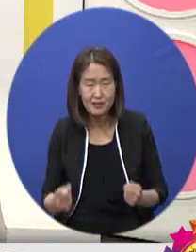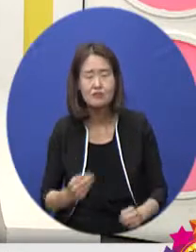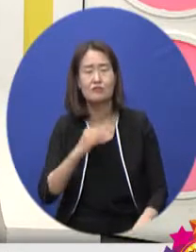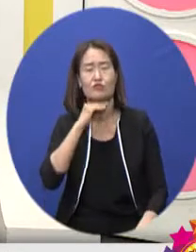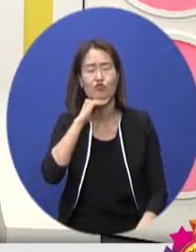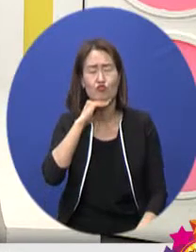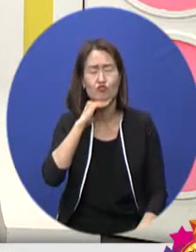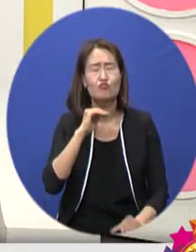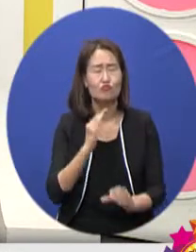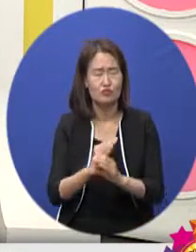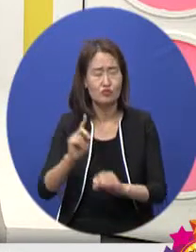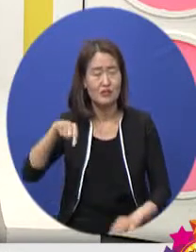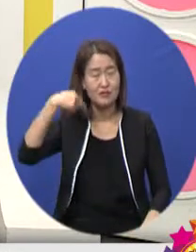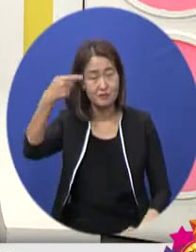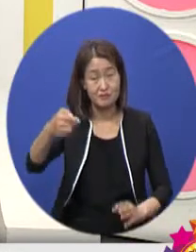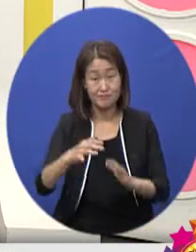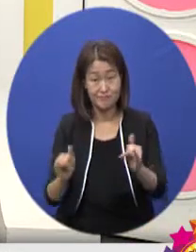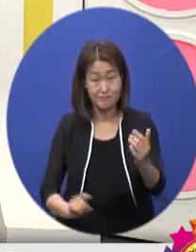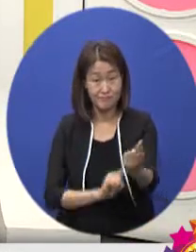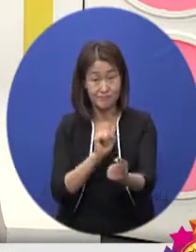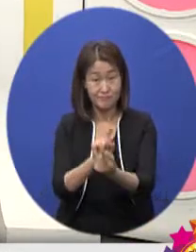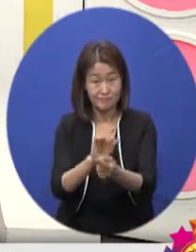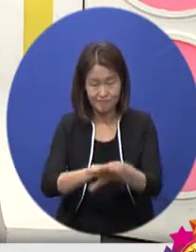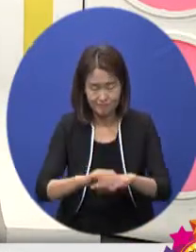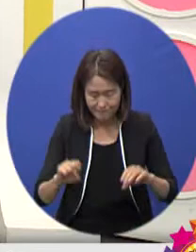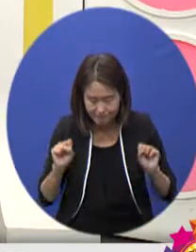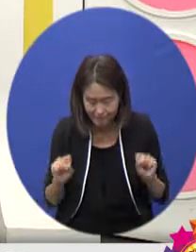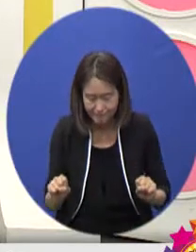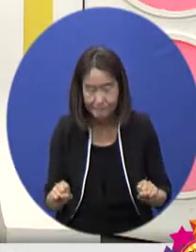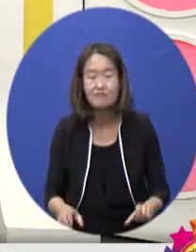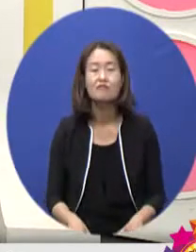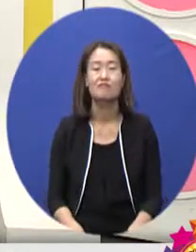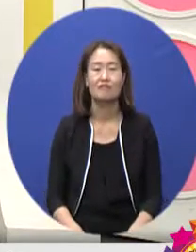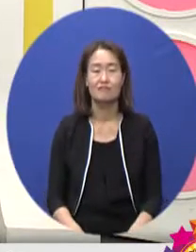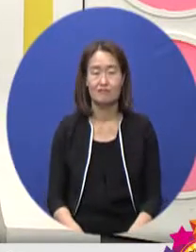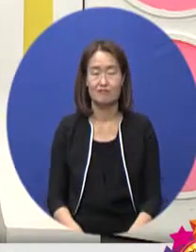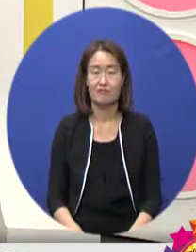계속해서 또 다음 참가자분 만나보도록 하겠습니다. 안녕하세요.